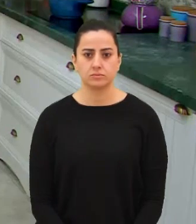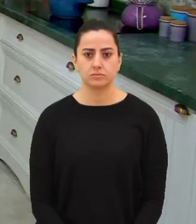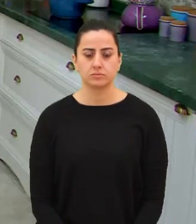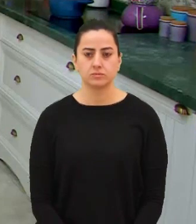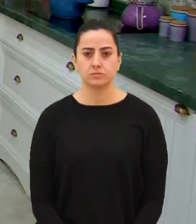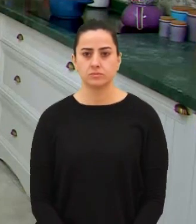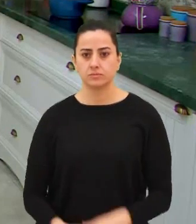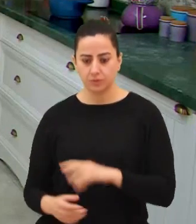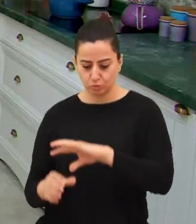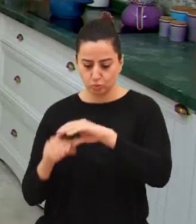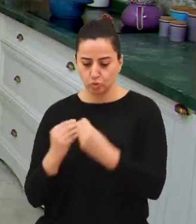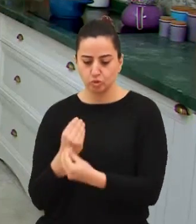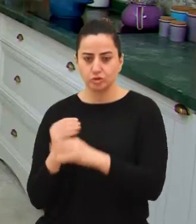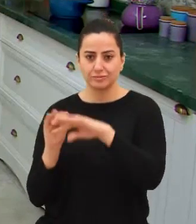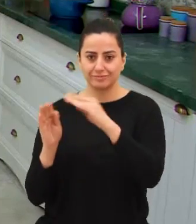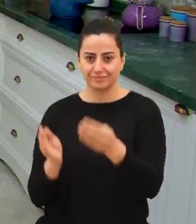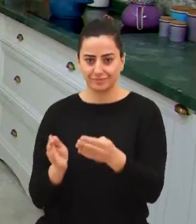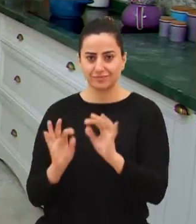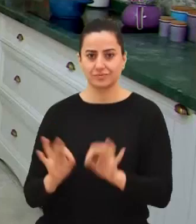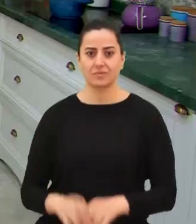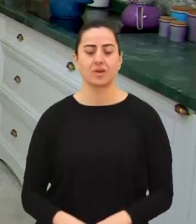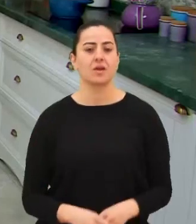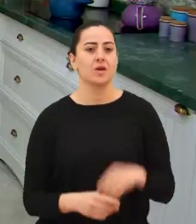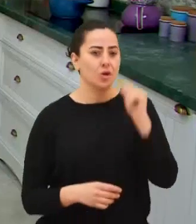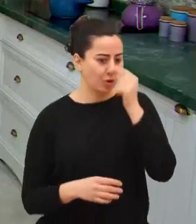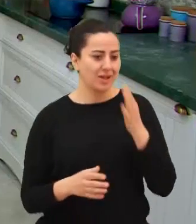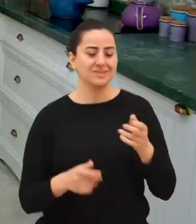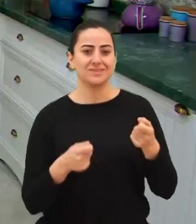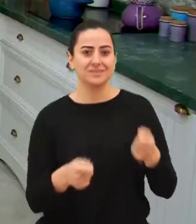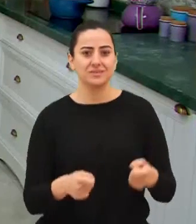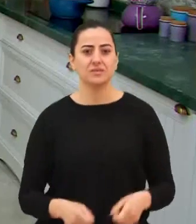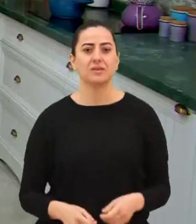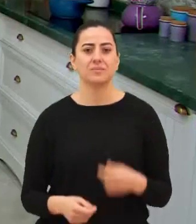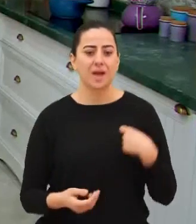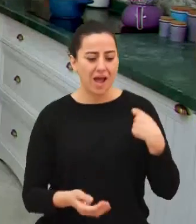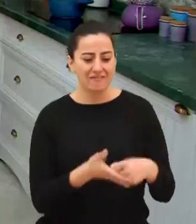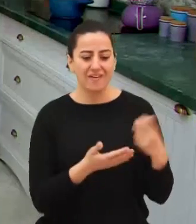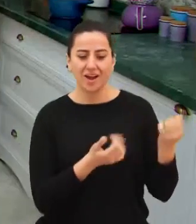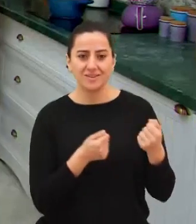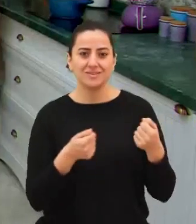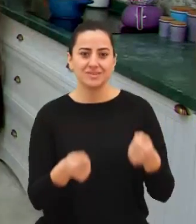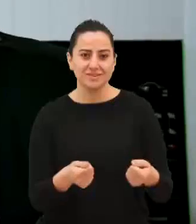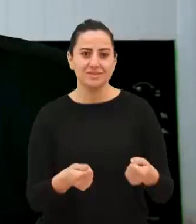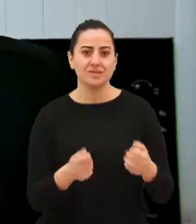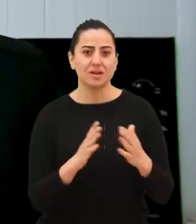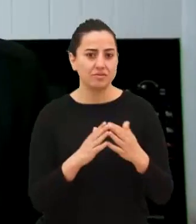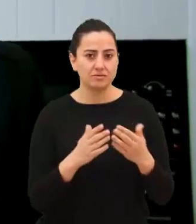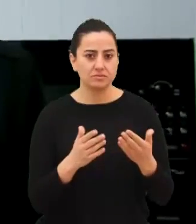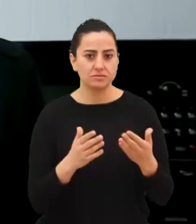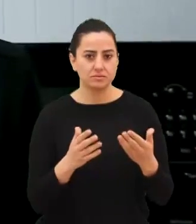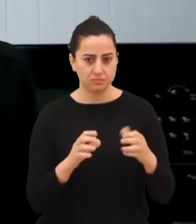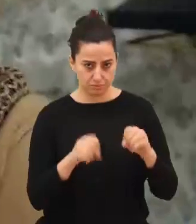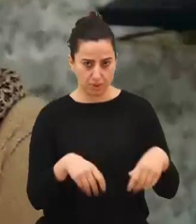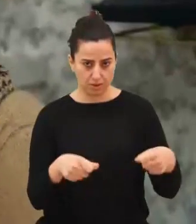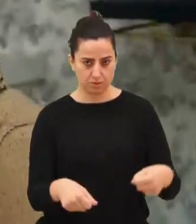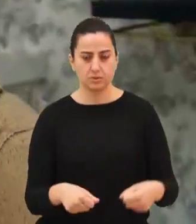Hah. Şimdi böyle dur. Dur. Kolay gelsin Meryem Hanım. Evet. Ya şey, alışveriş yapmıştım da ev için biraz. Bunları şöyle